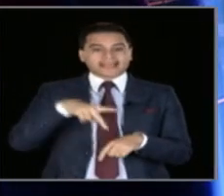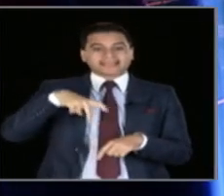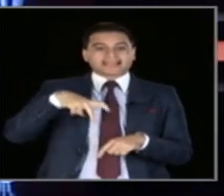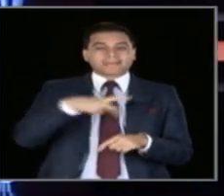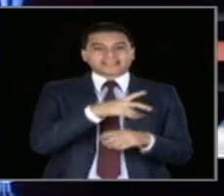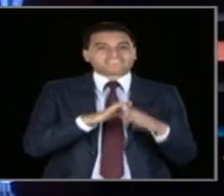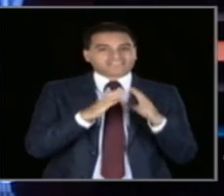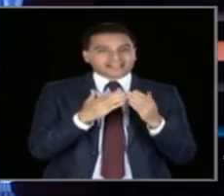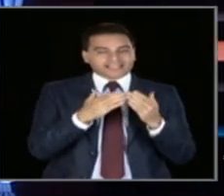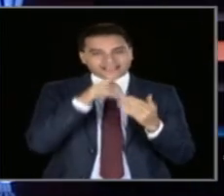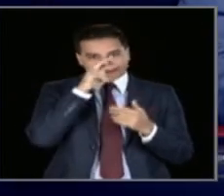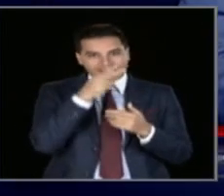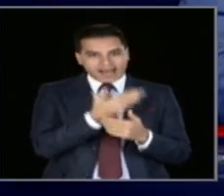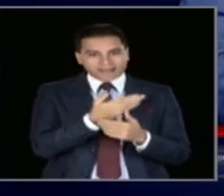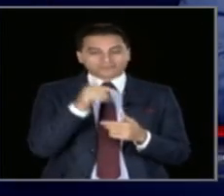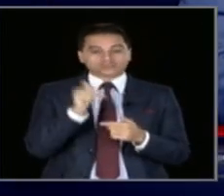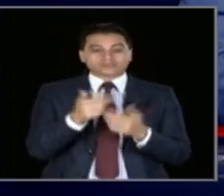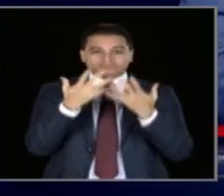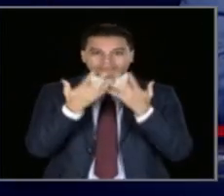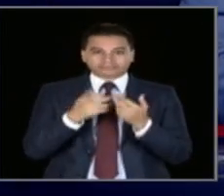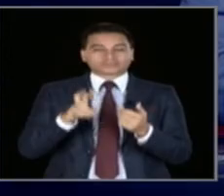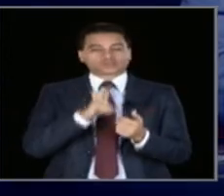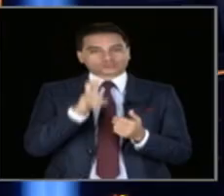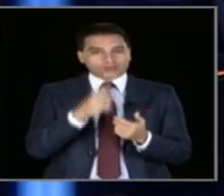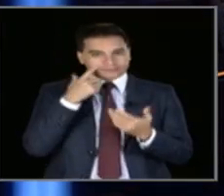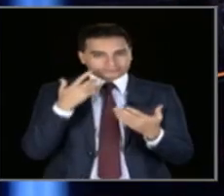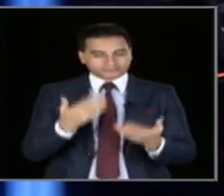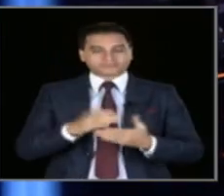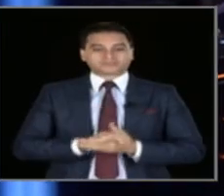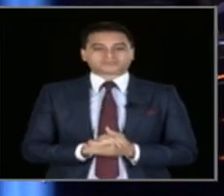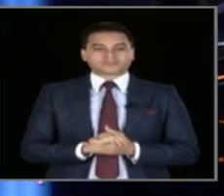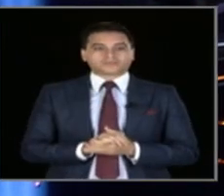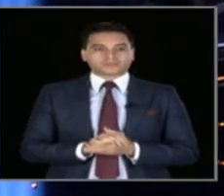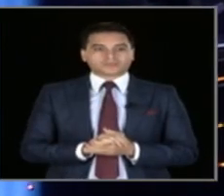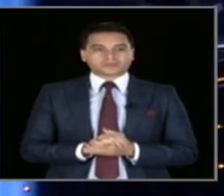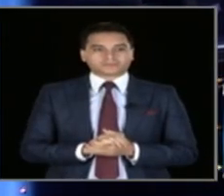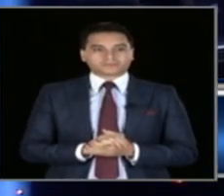80 التعالب. قدرات ذهنية، والسؤال هو